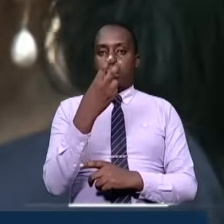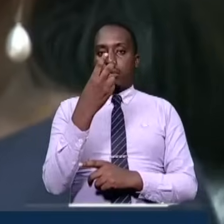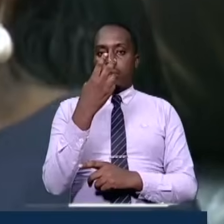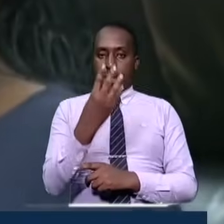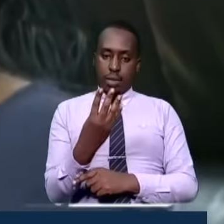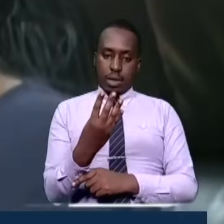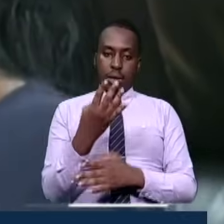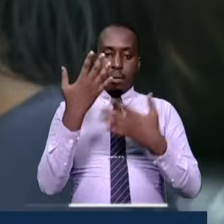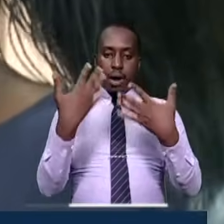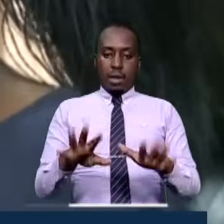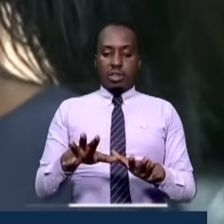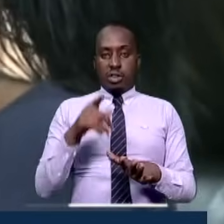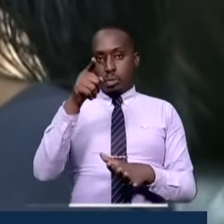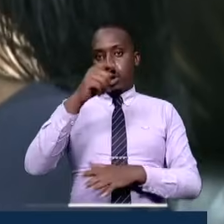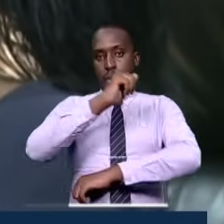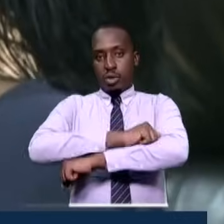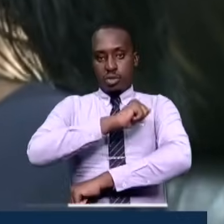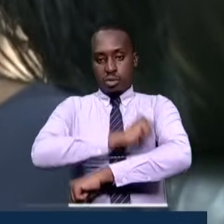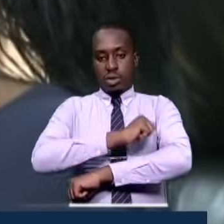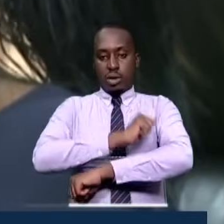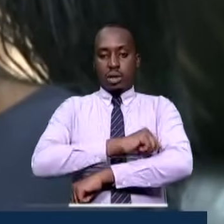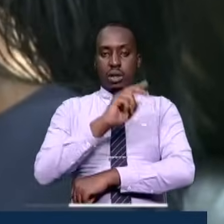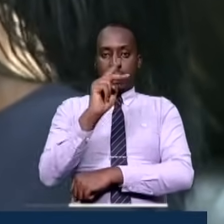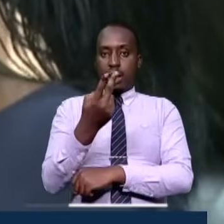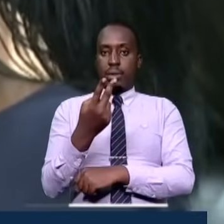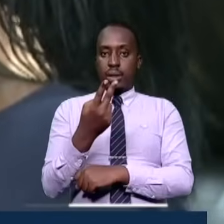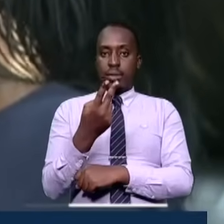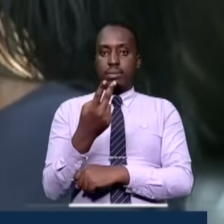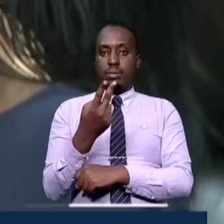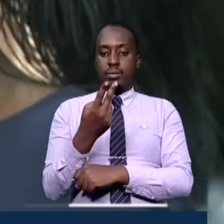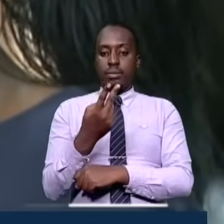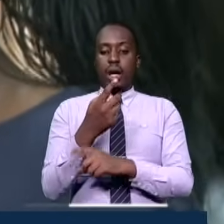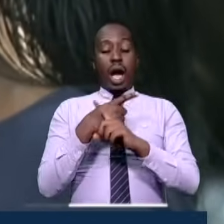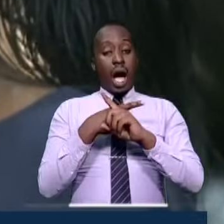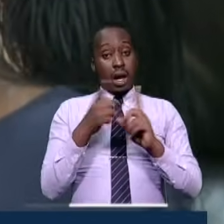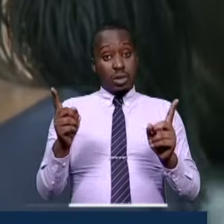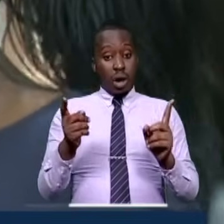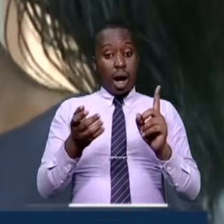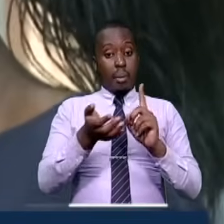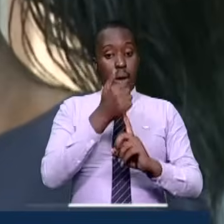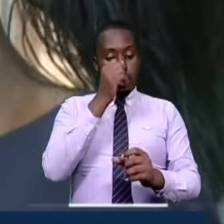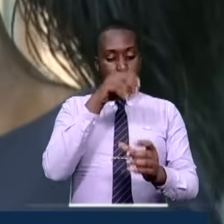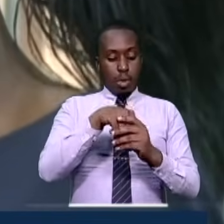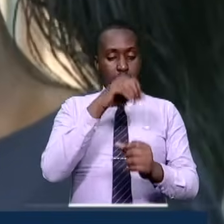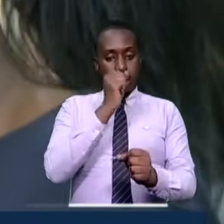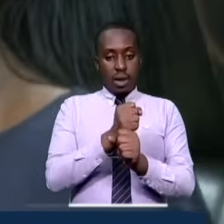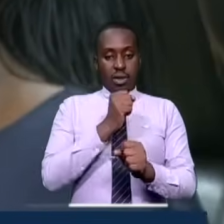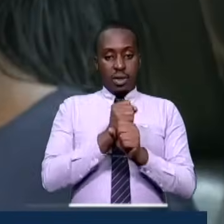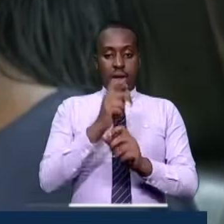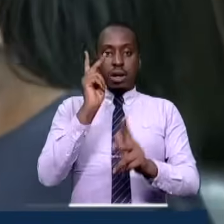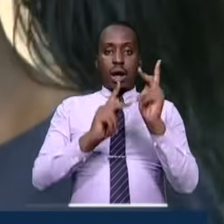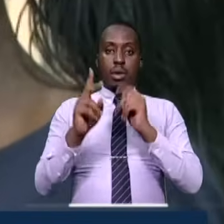524 barangije muri ariya mashuri abiri ariko ababonye akazi akaba ari